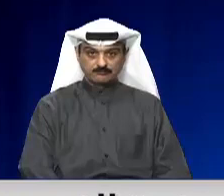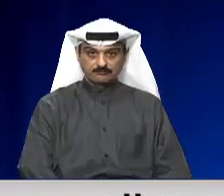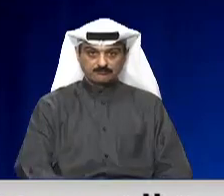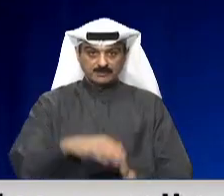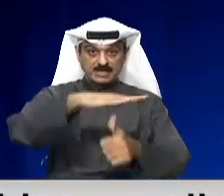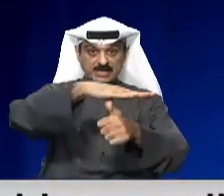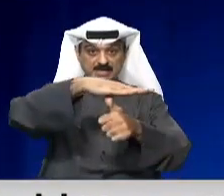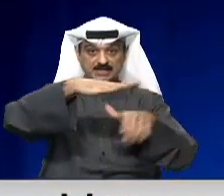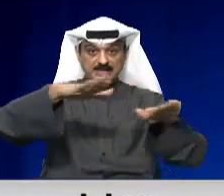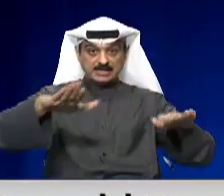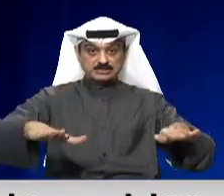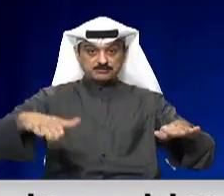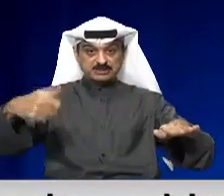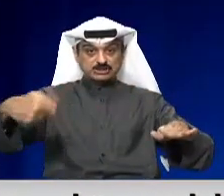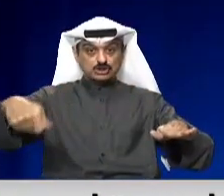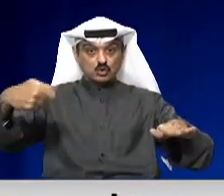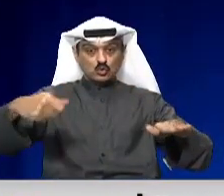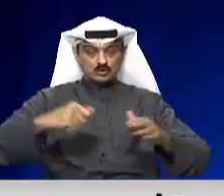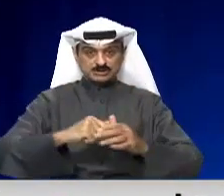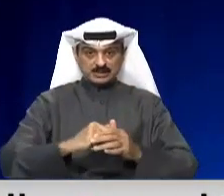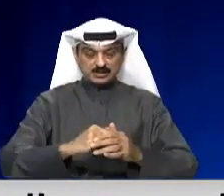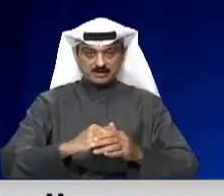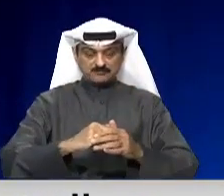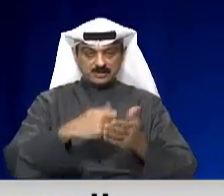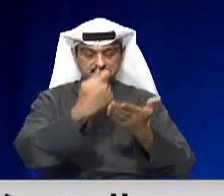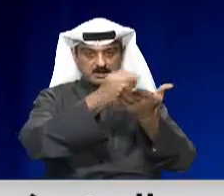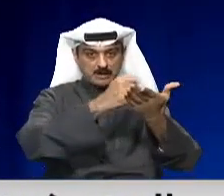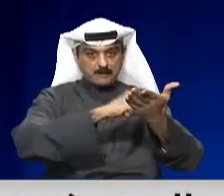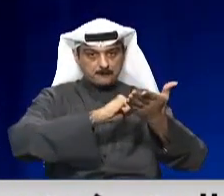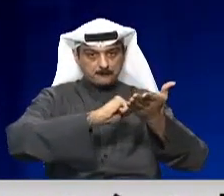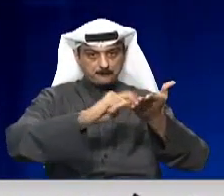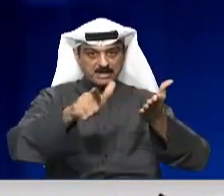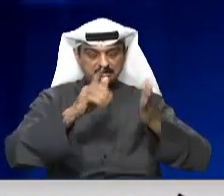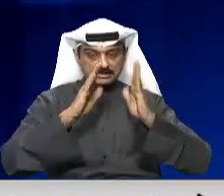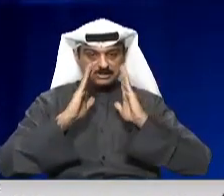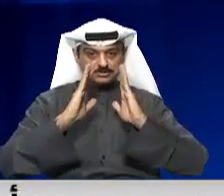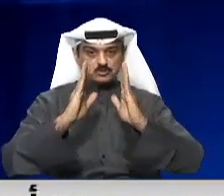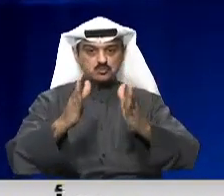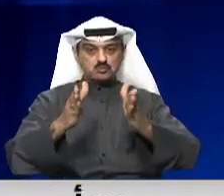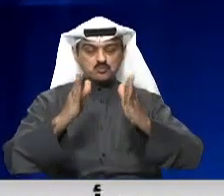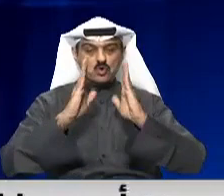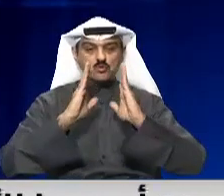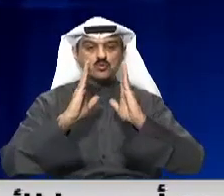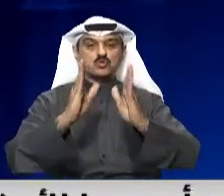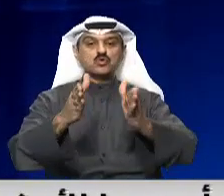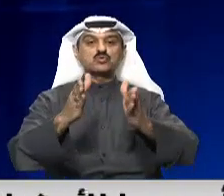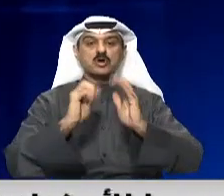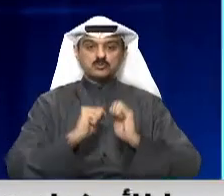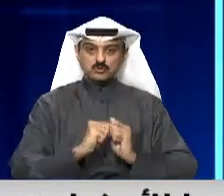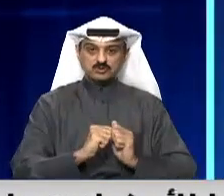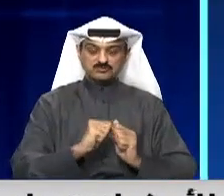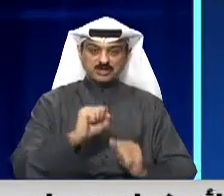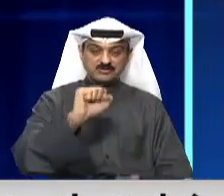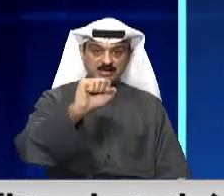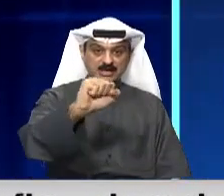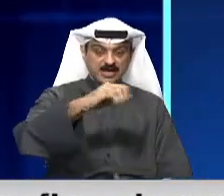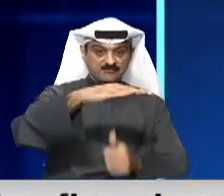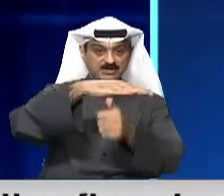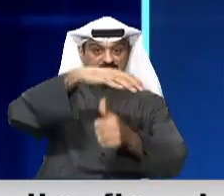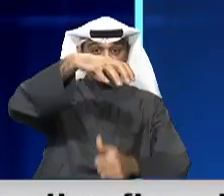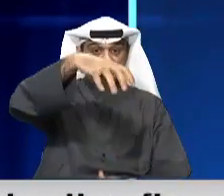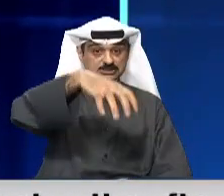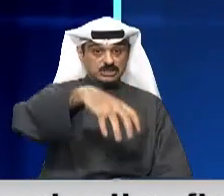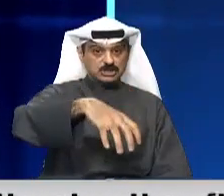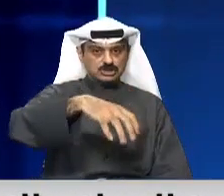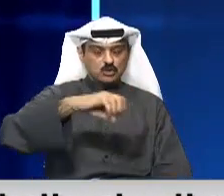كما بعث سمو الشيخ أحمد نواف الأحمد الصباح رئيس مجلس الوزراء حفظه الله ببرقية تهنئة إلى فخامة